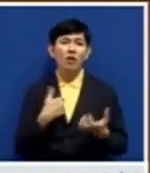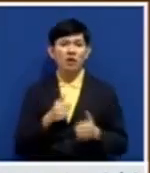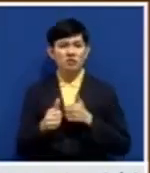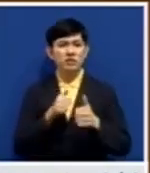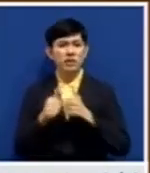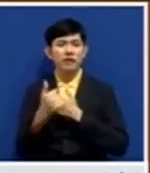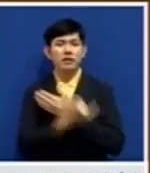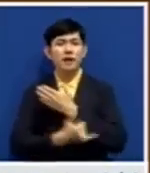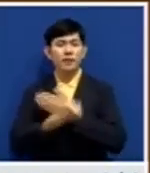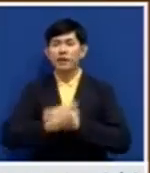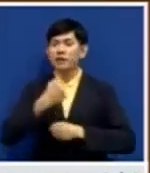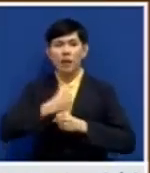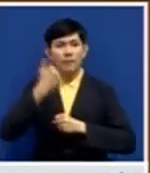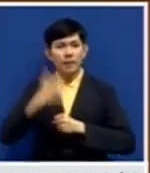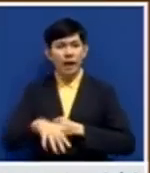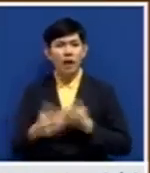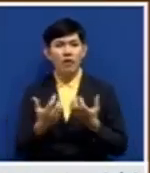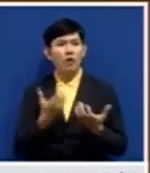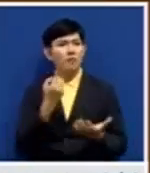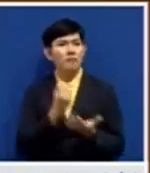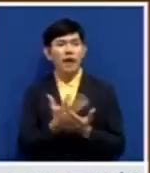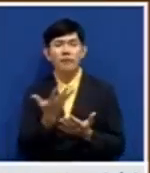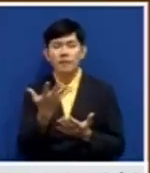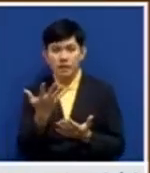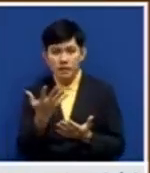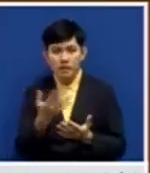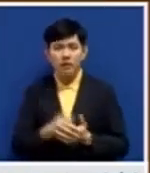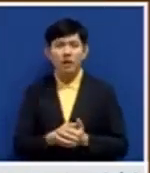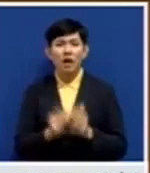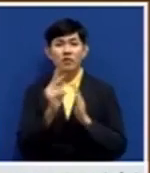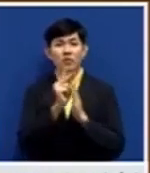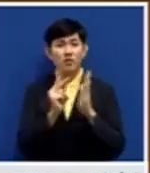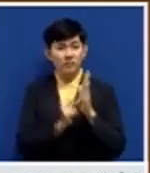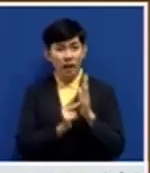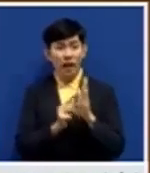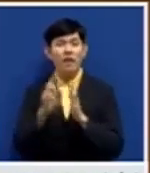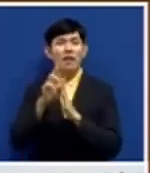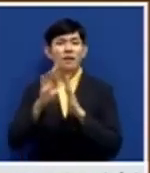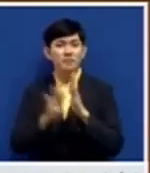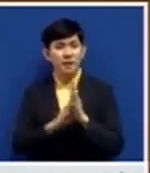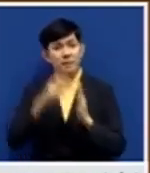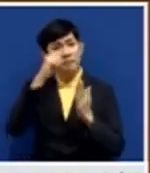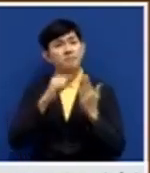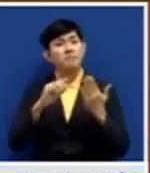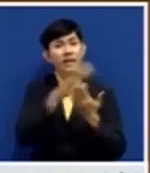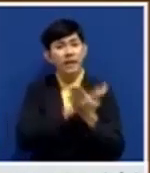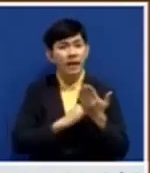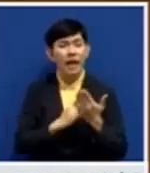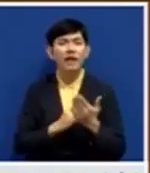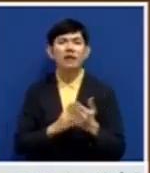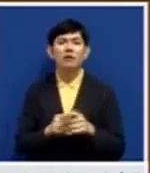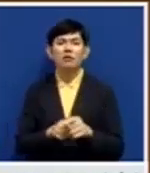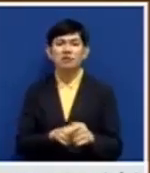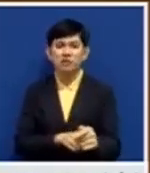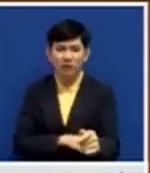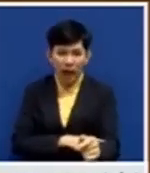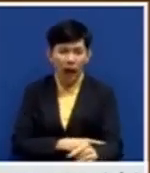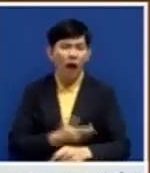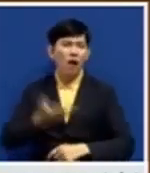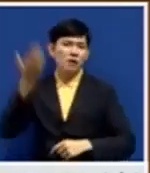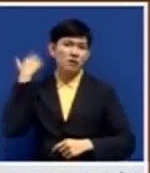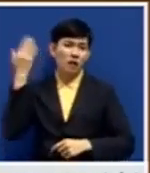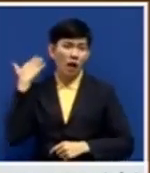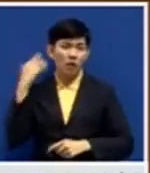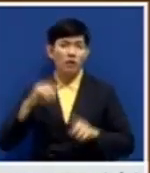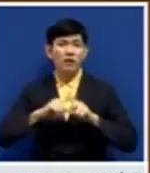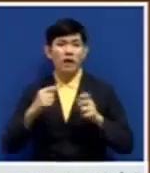ไม่มีมูลค่ากฎหมายกฎระเบียบของเรายังค่อนข้างอืดล้าสมัยถึง